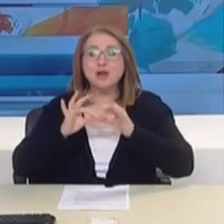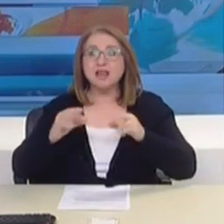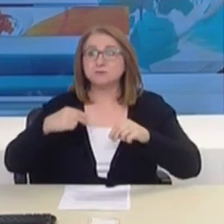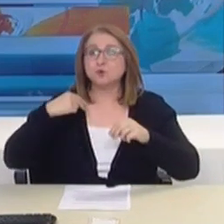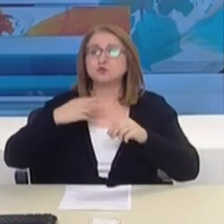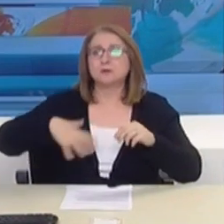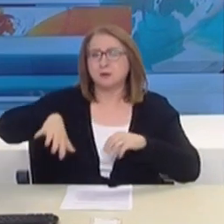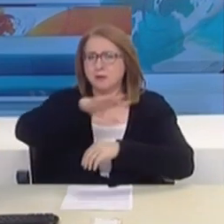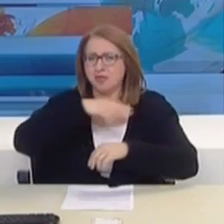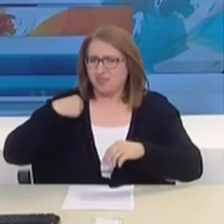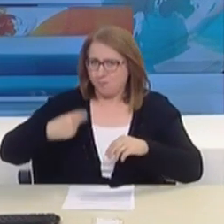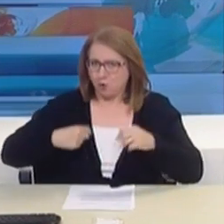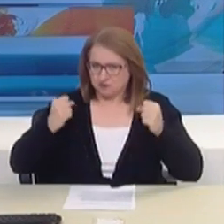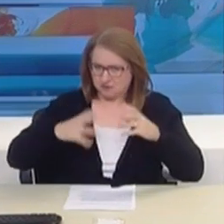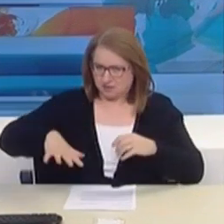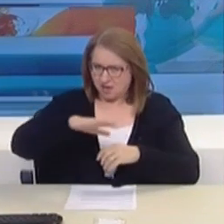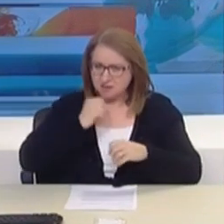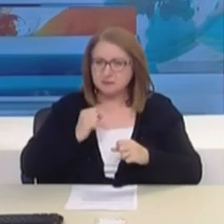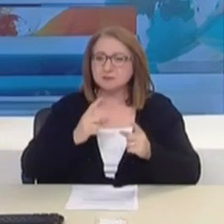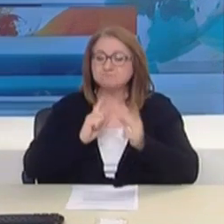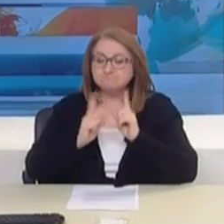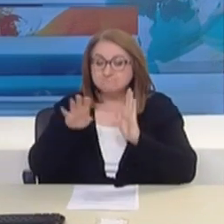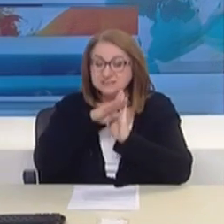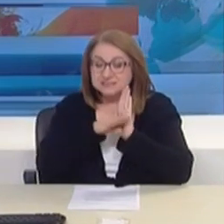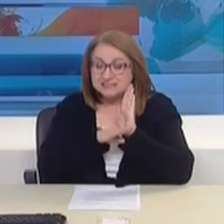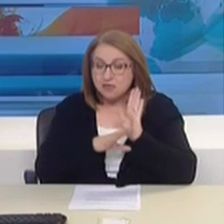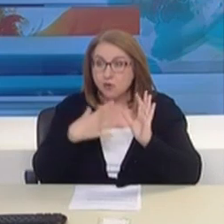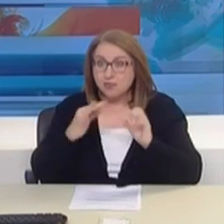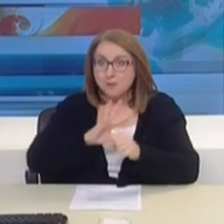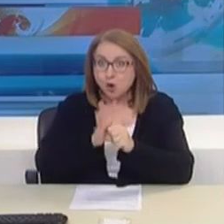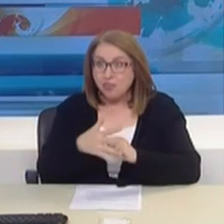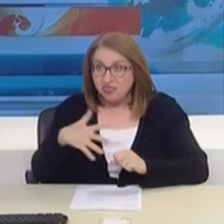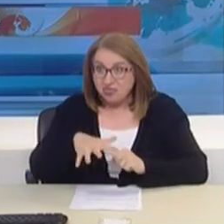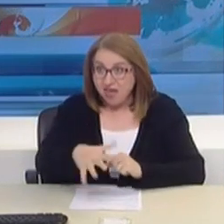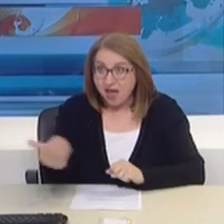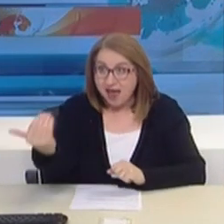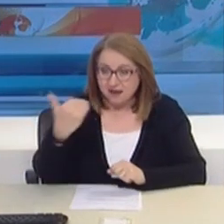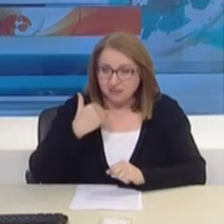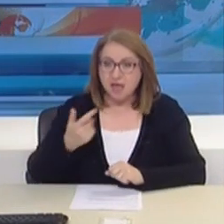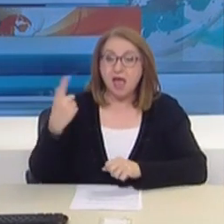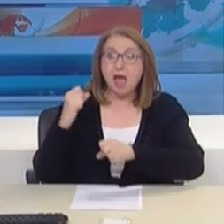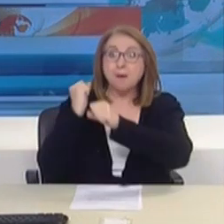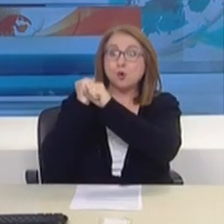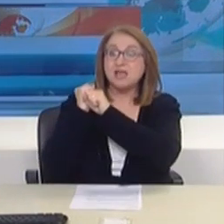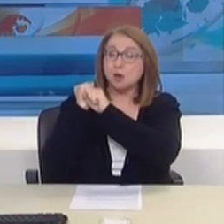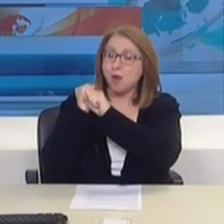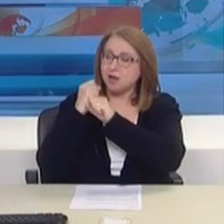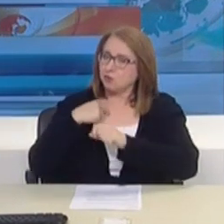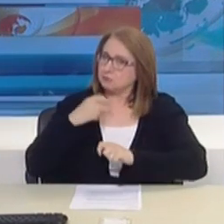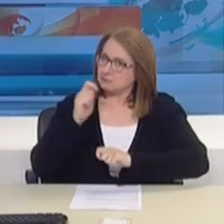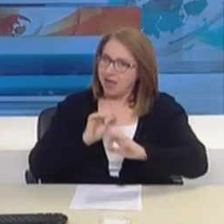την αντιμετώπιση του νέου κορονοϊού. Ήδη από τον Ιανουάριο ορίσαμε τα 13 νοσοκομεία